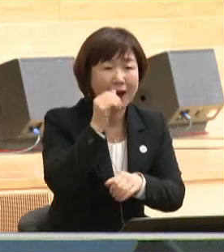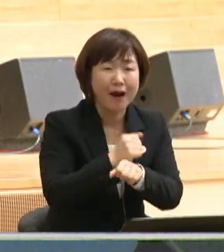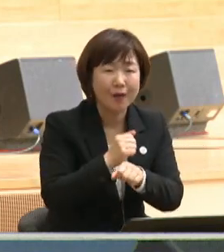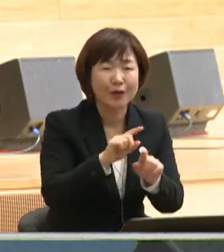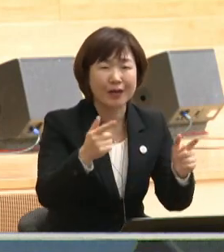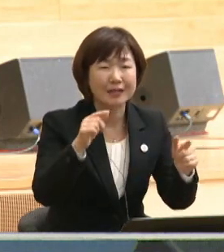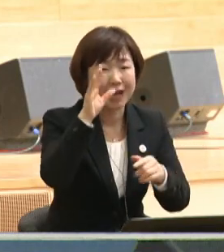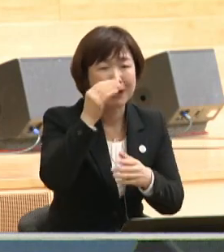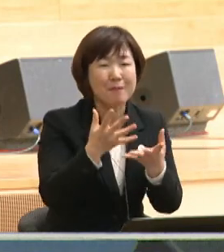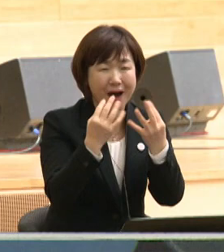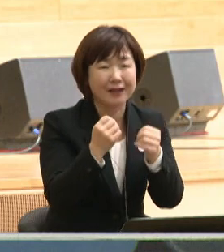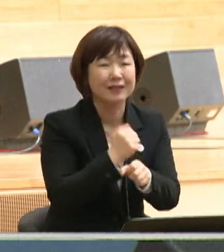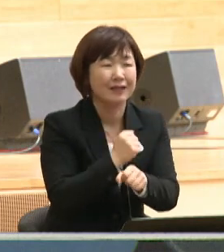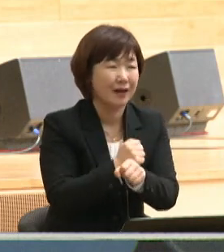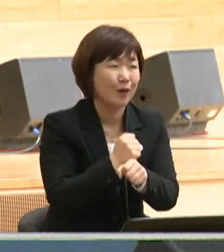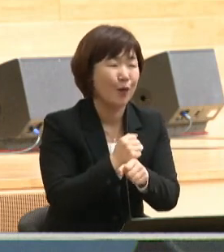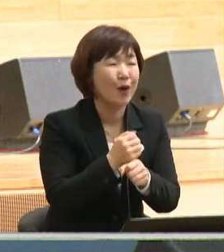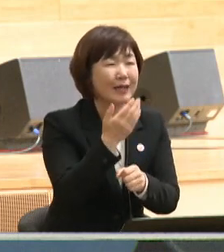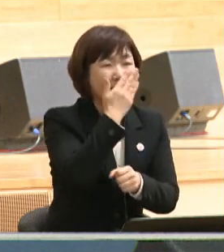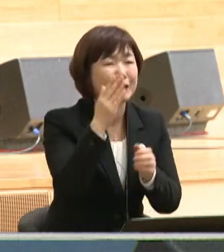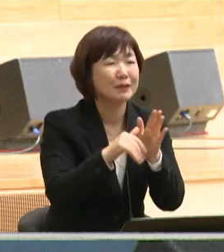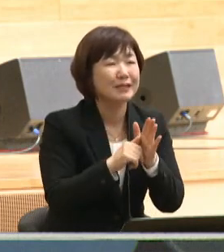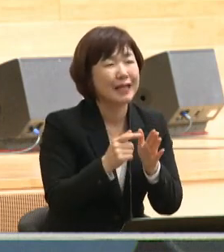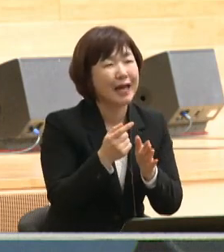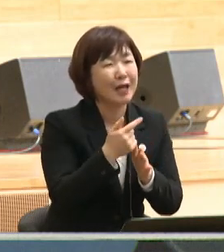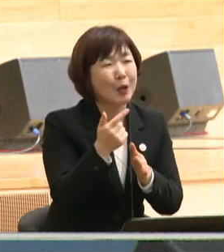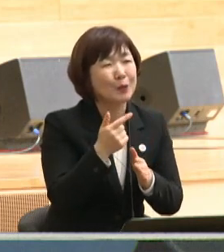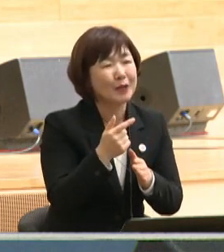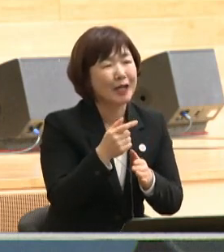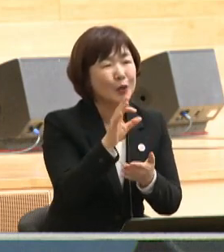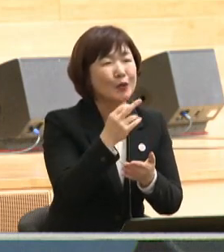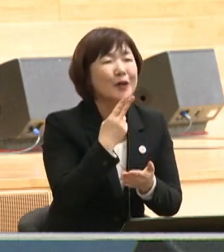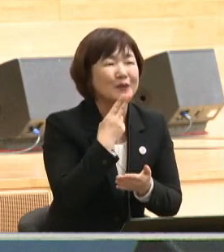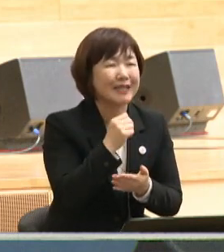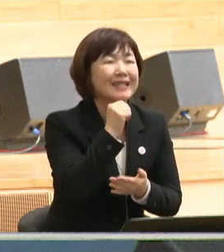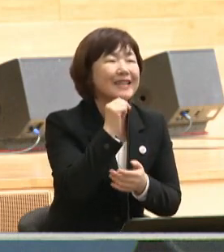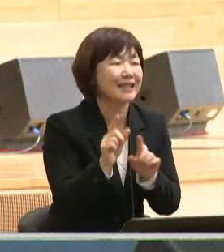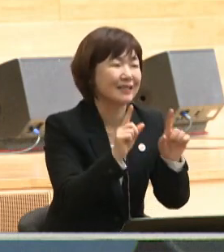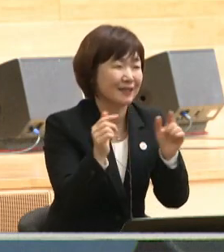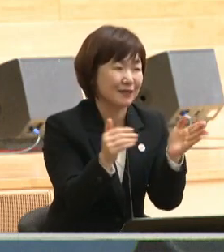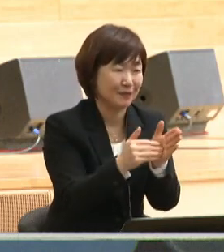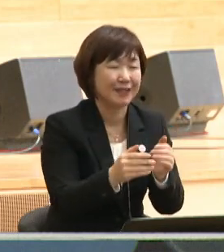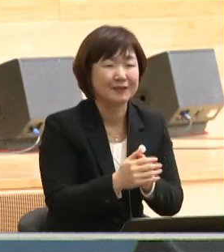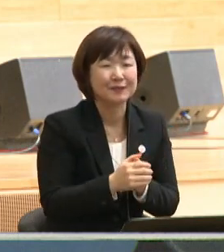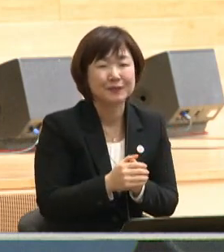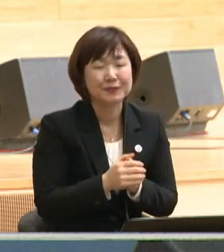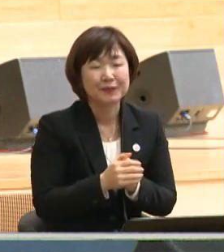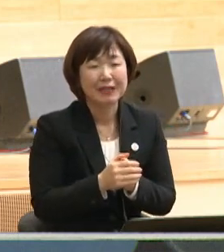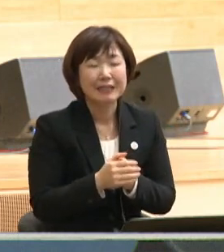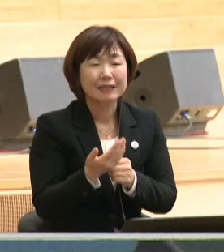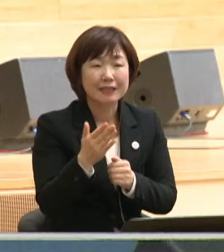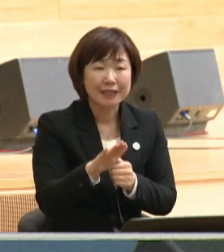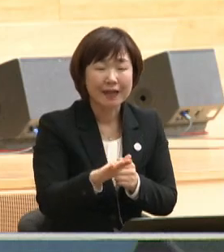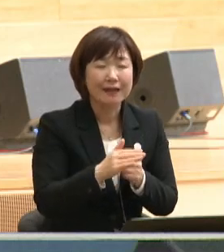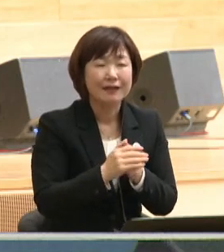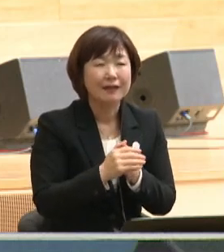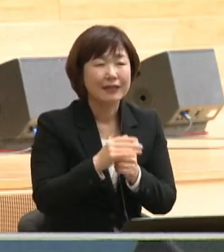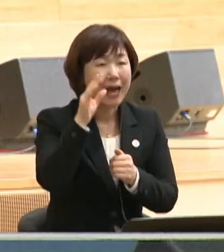하면서 그렇게이 청년 시절을 배고프게 보냈습니다 아 근데 여러분 그런 경우 있지 않습니까 그